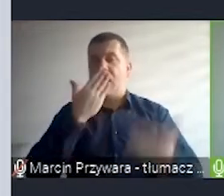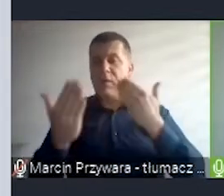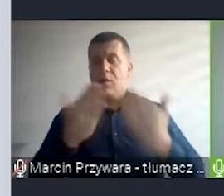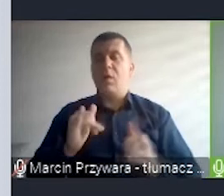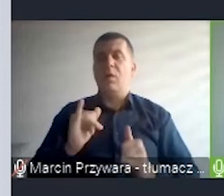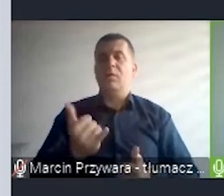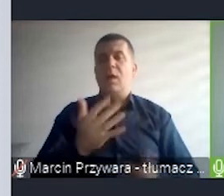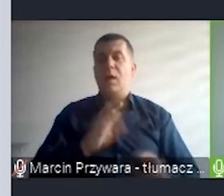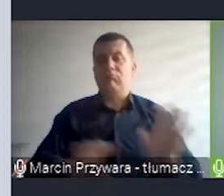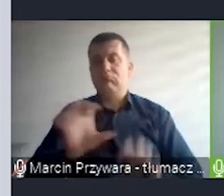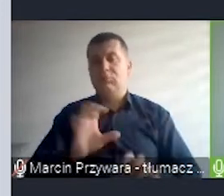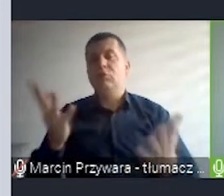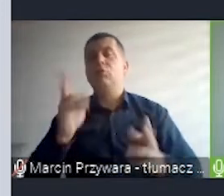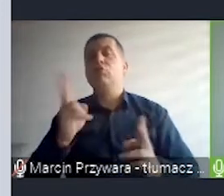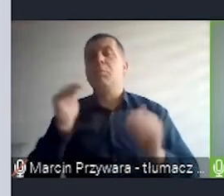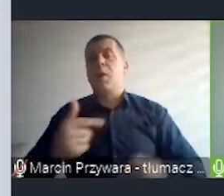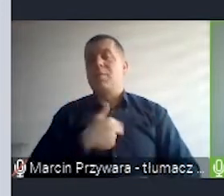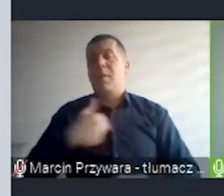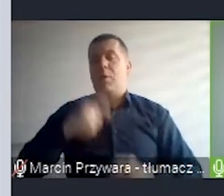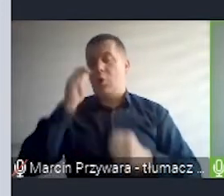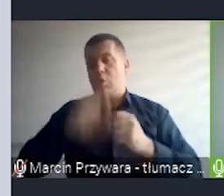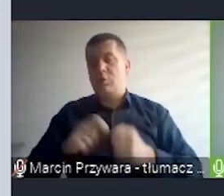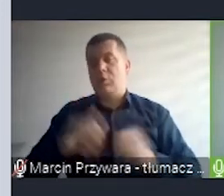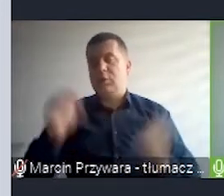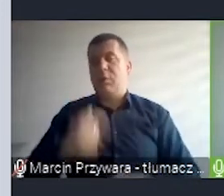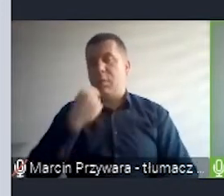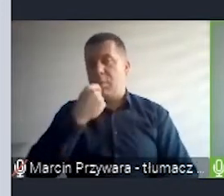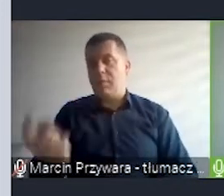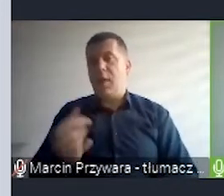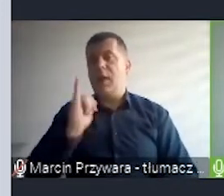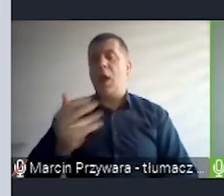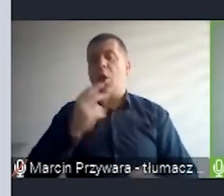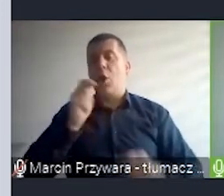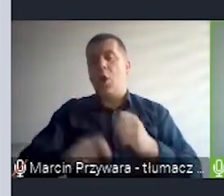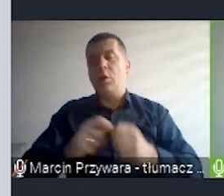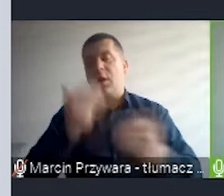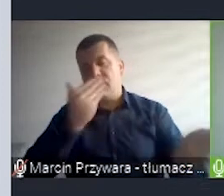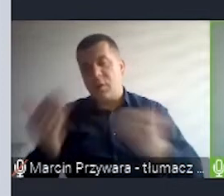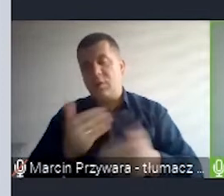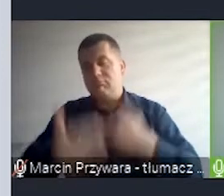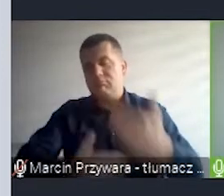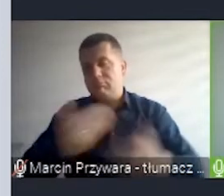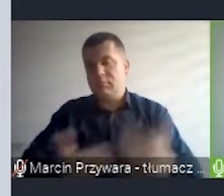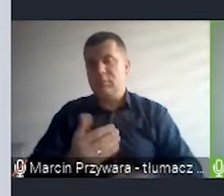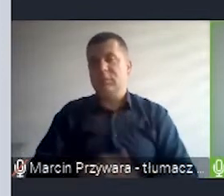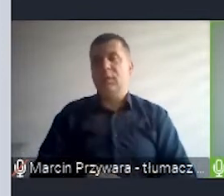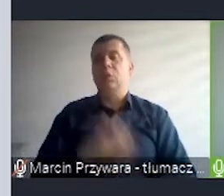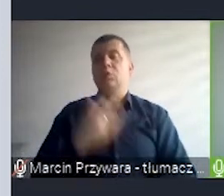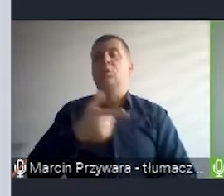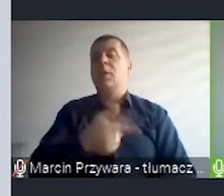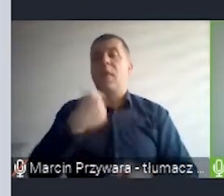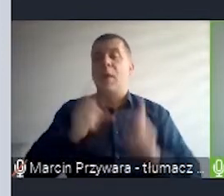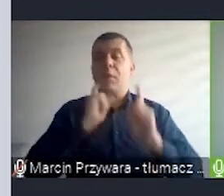Wiecie, kto może Was kontrolować, to teraz należałoby Wam powiedzieć, jak te kontrole wyglądają, przebiegają i co z tymi